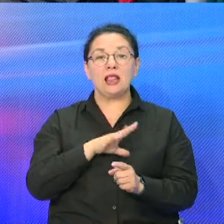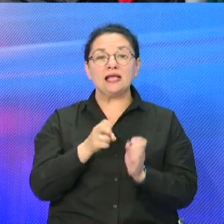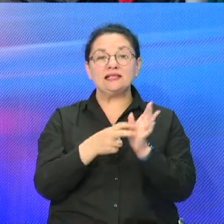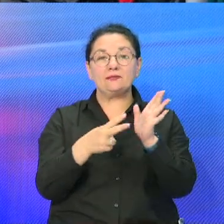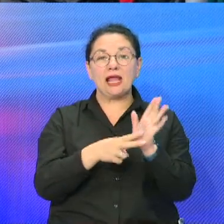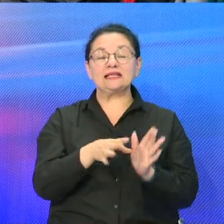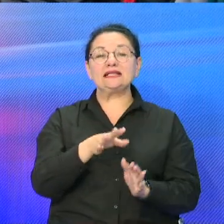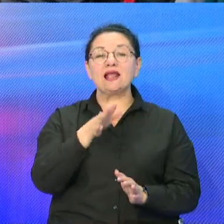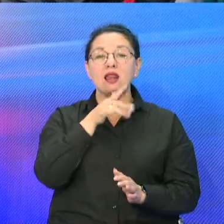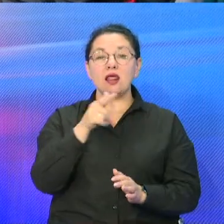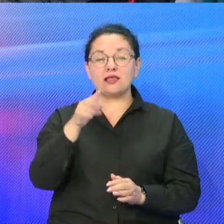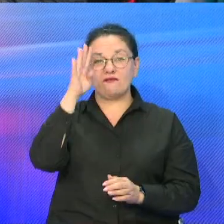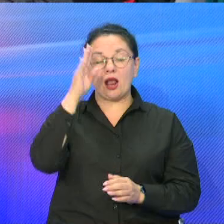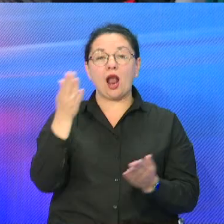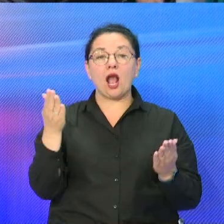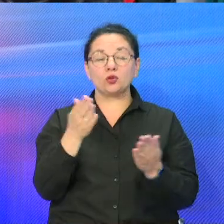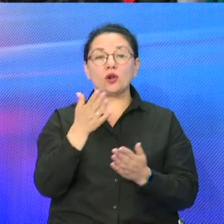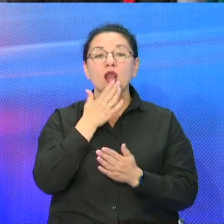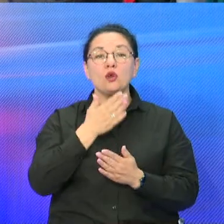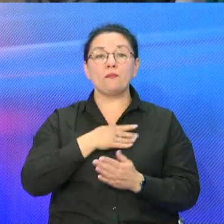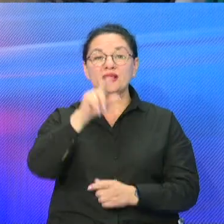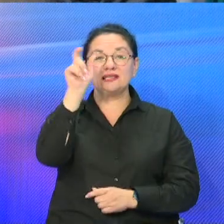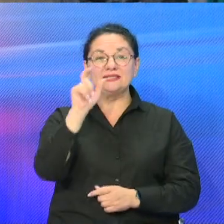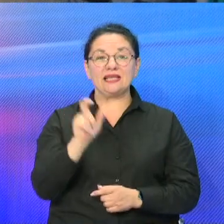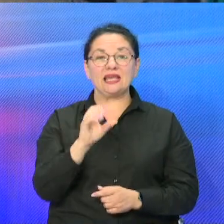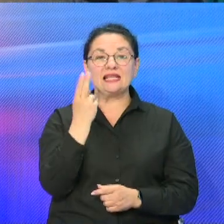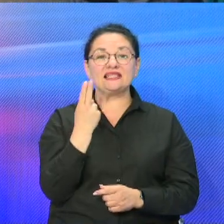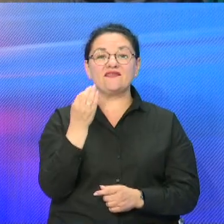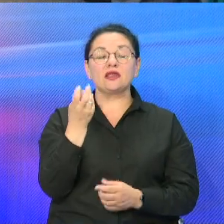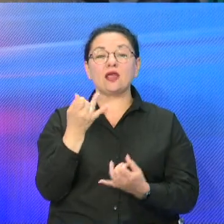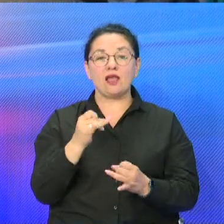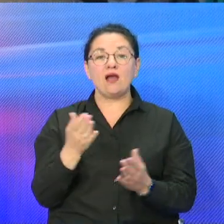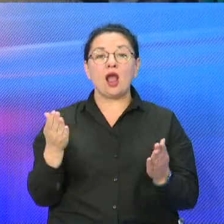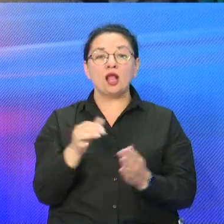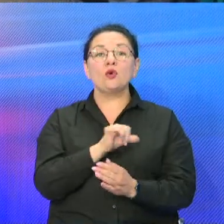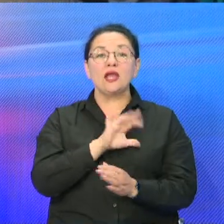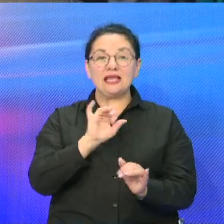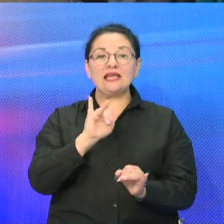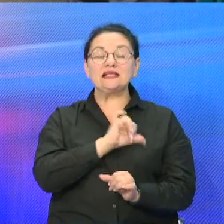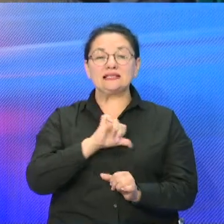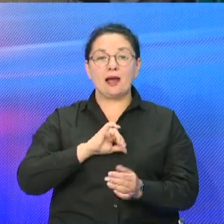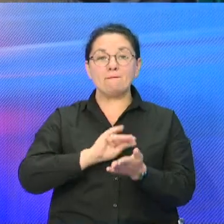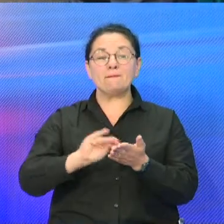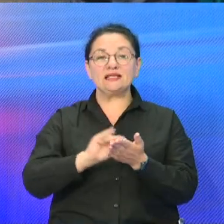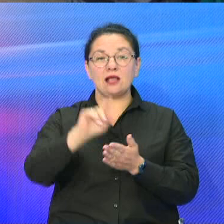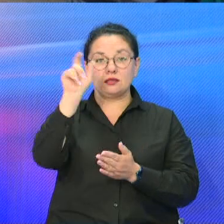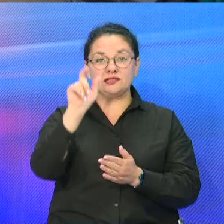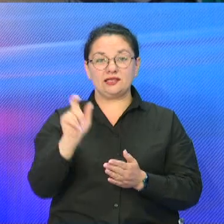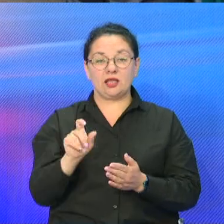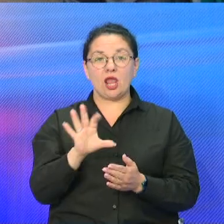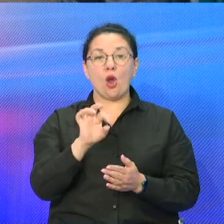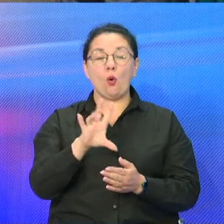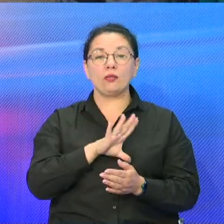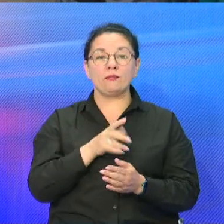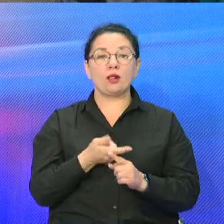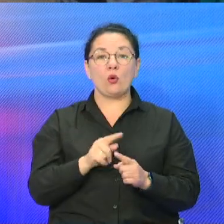мальчишки, который любил поэзию Марины Цветаевой и сам писал уникальные стихи. Он был зверски замучен